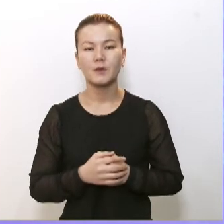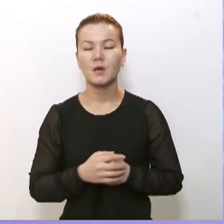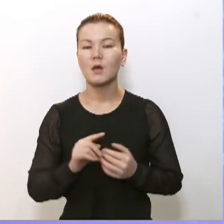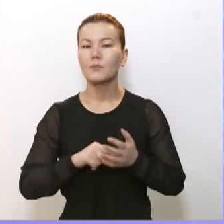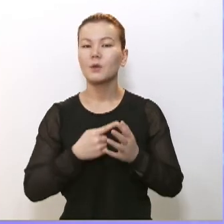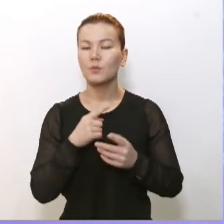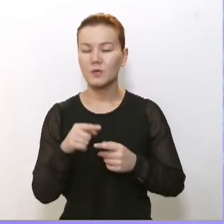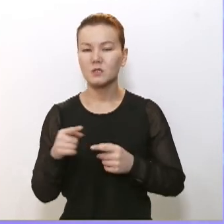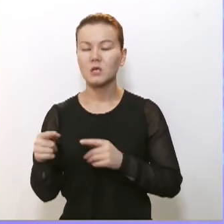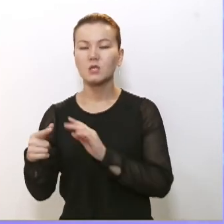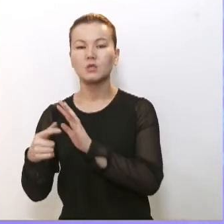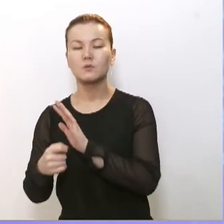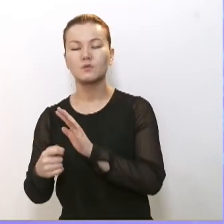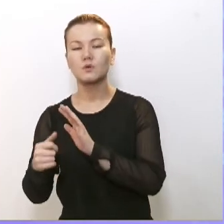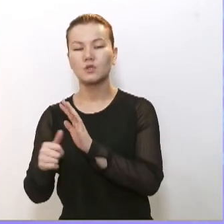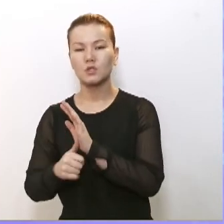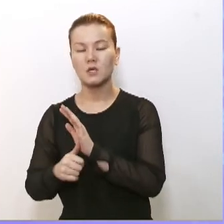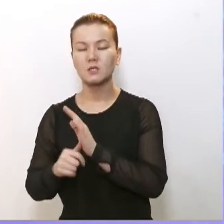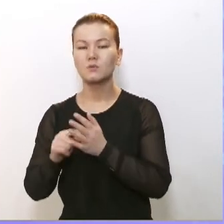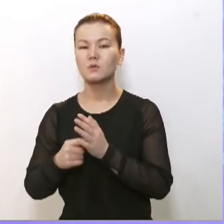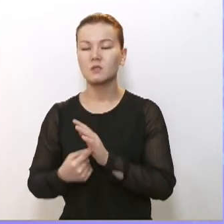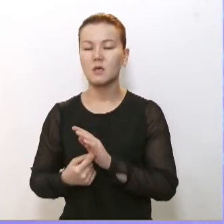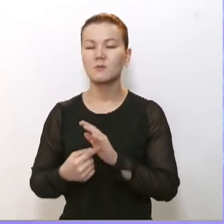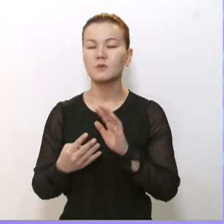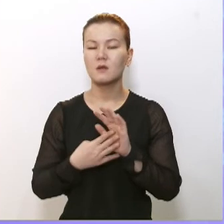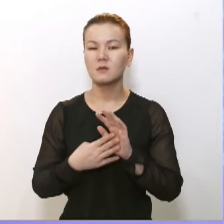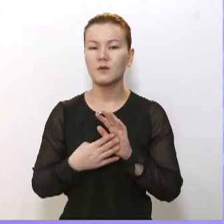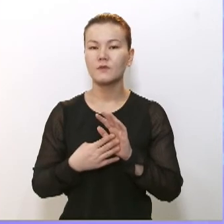перемножаем 706 и 9